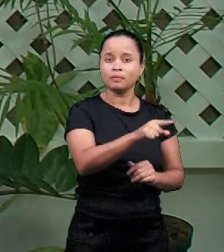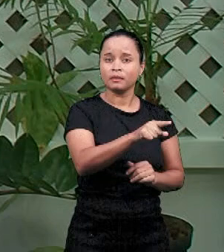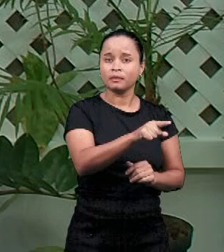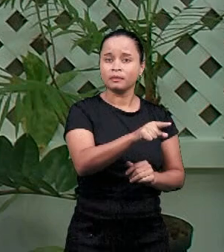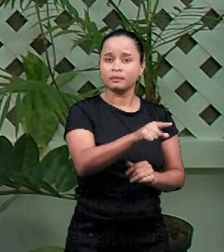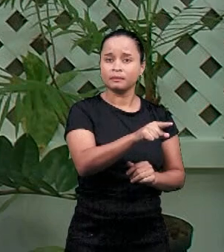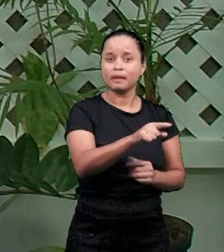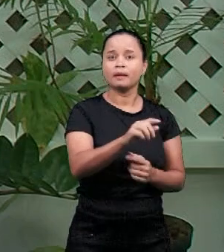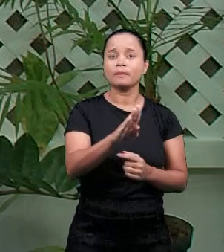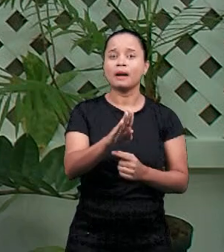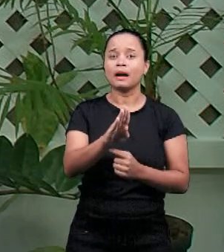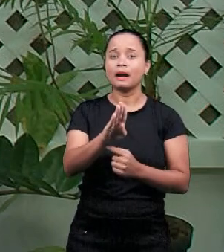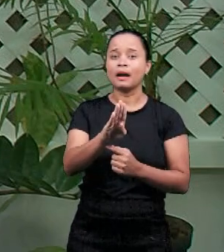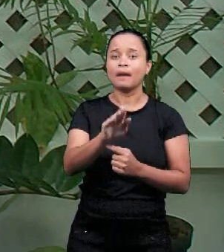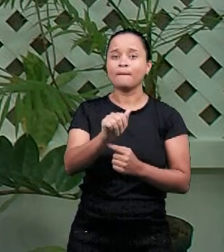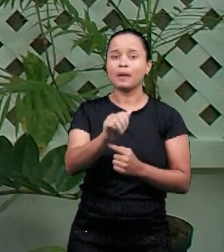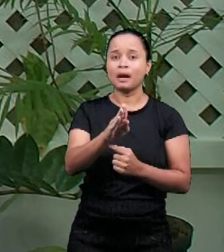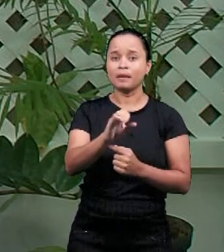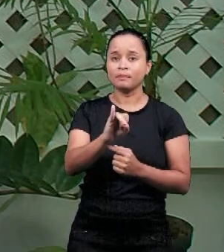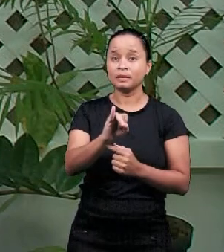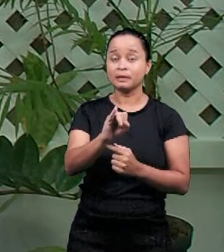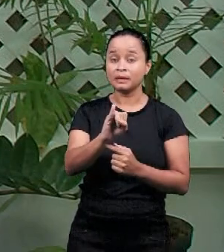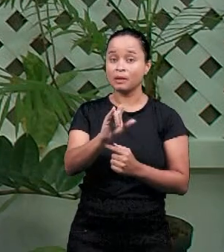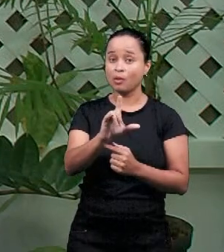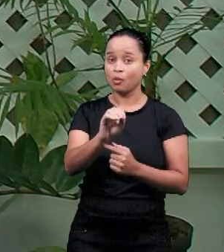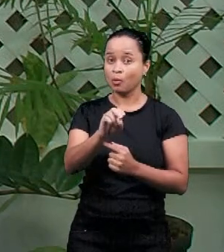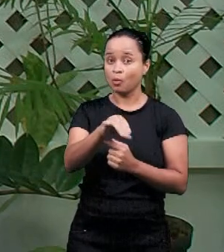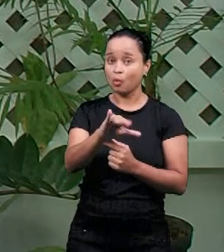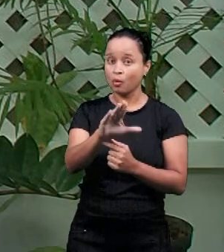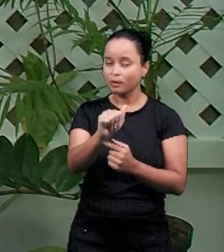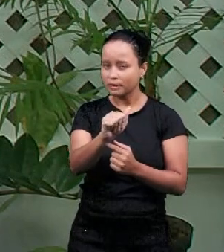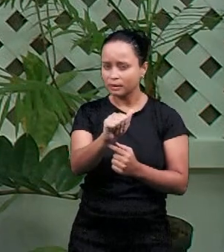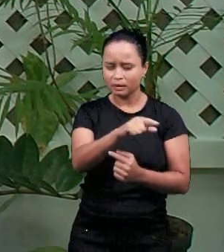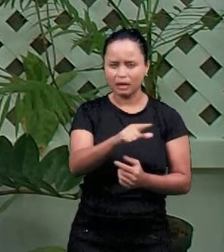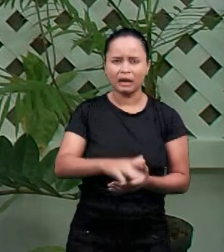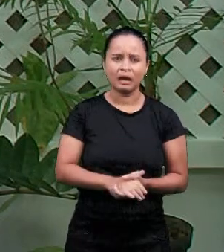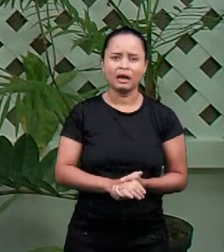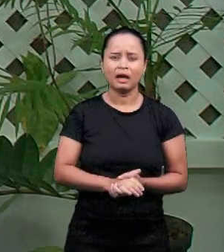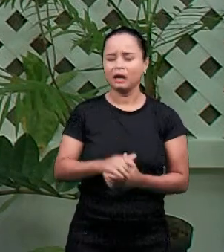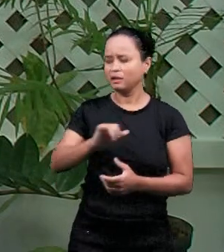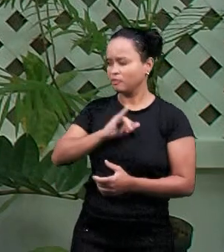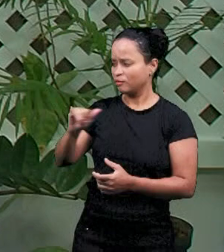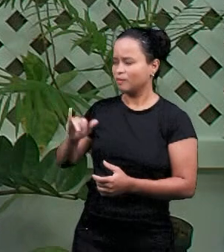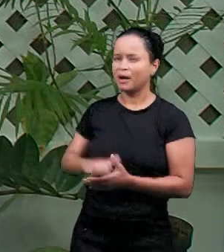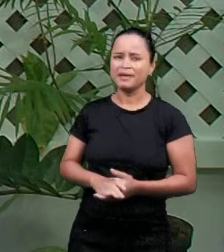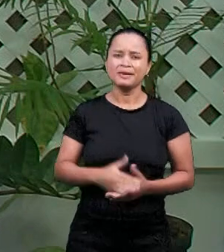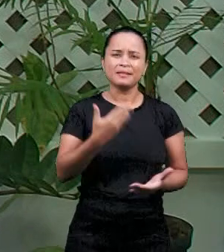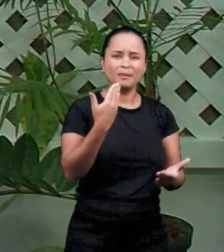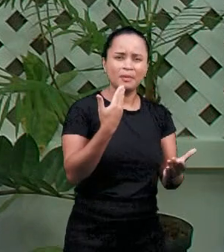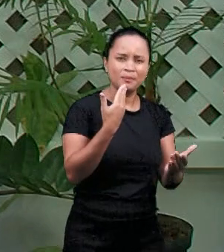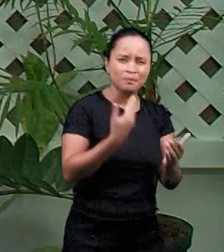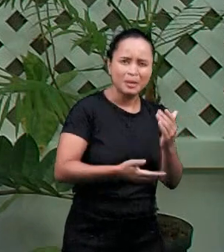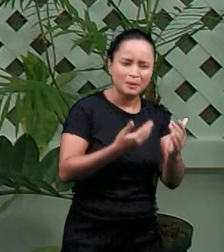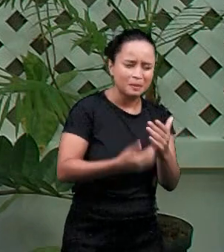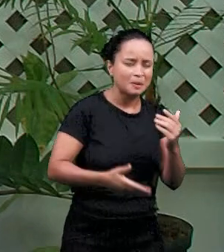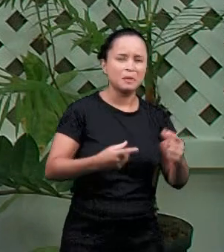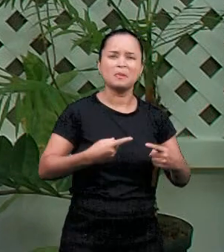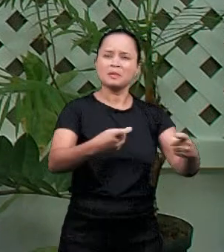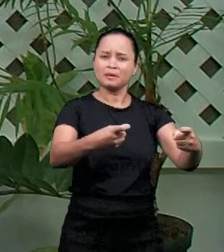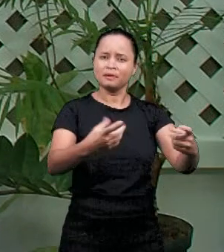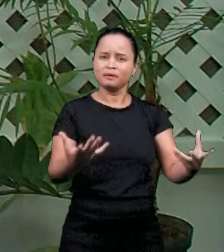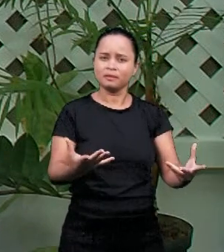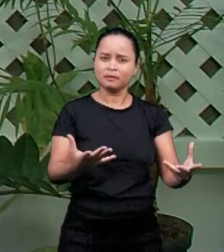dans le campement d'Israël. Donc Josué a perdu la bataille. Il a dit, mais qu'est-ce qui s'est passé? On a